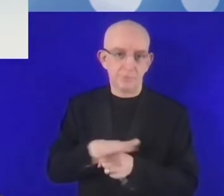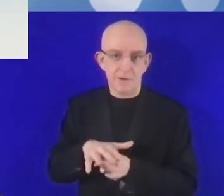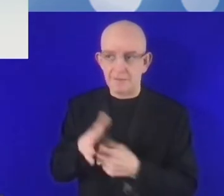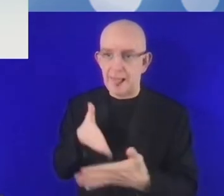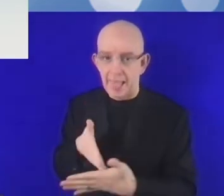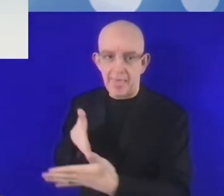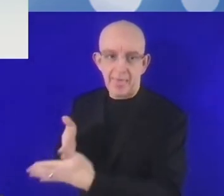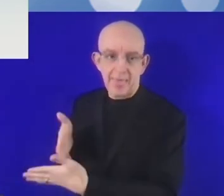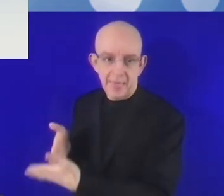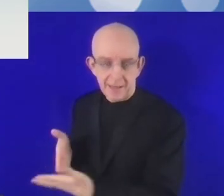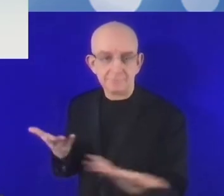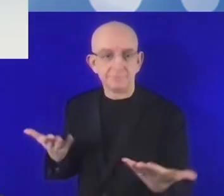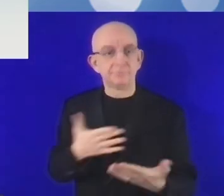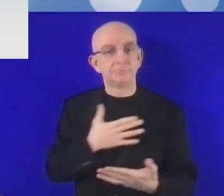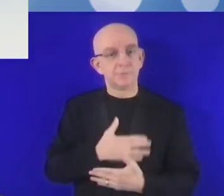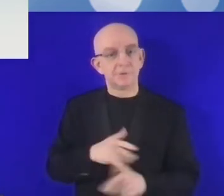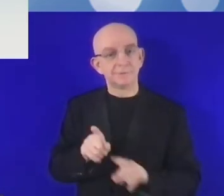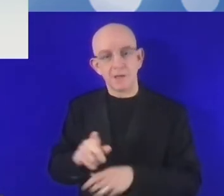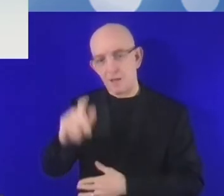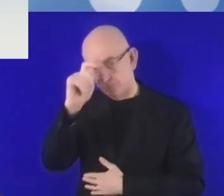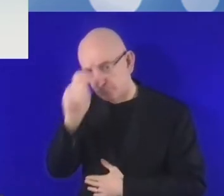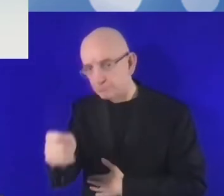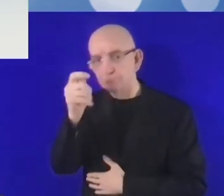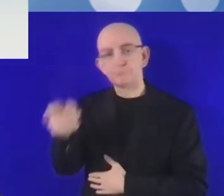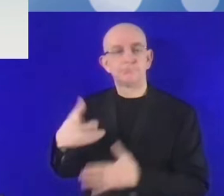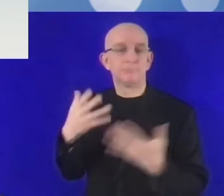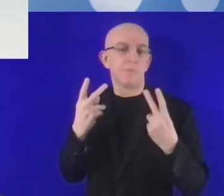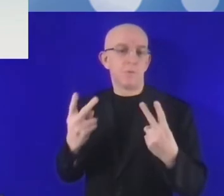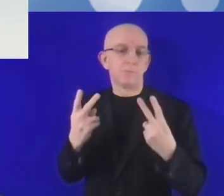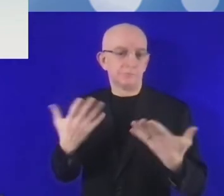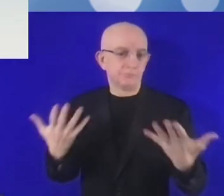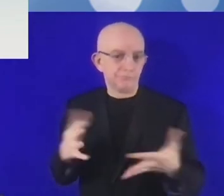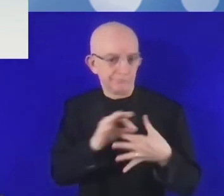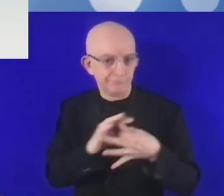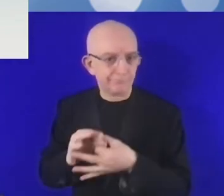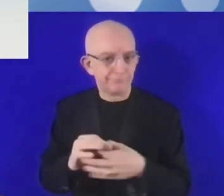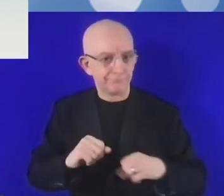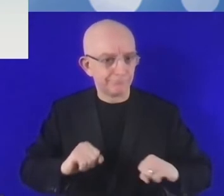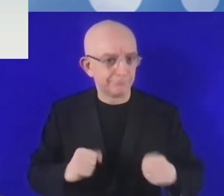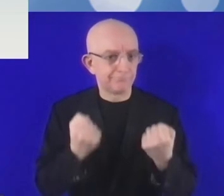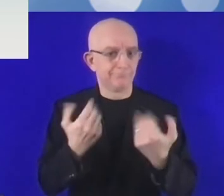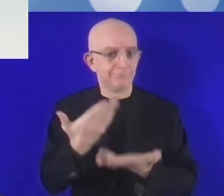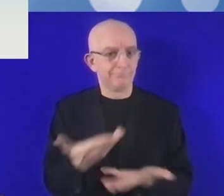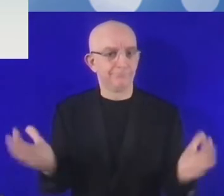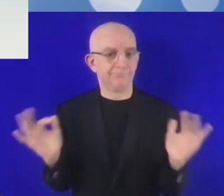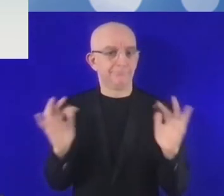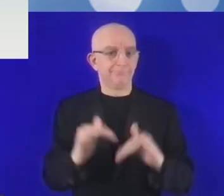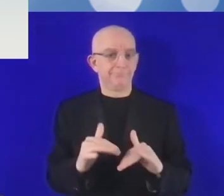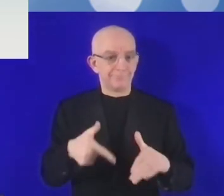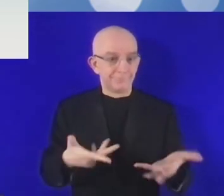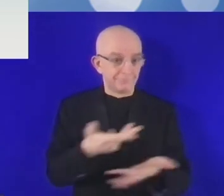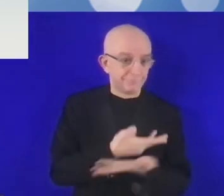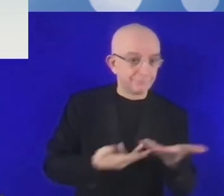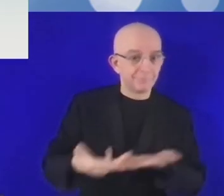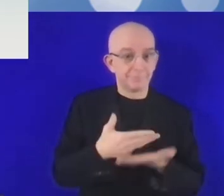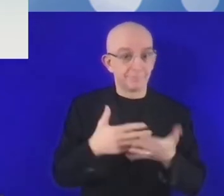cette organisation. Merci pour les efforts que vous avez réalisés de manière à pouvoir rendre possible ce qui se passe aujourd'hui. Nos